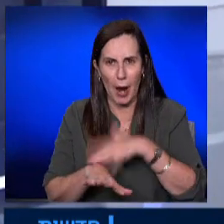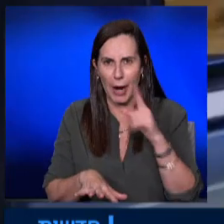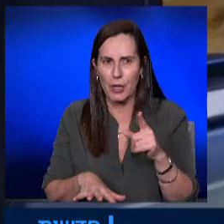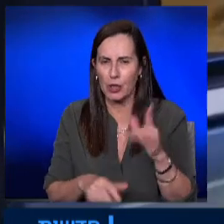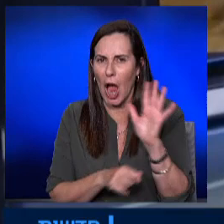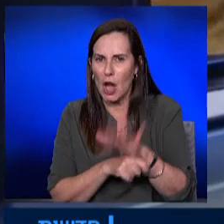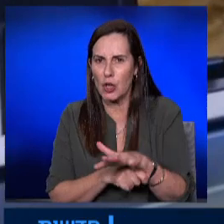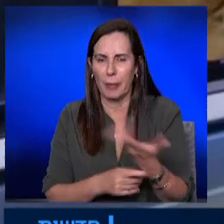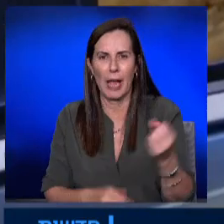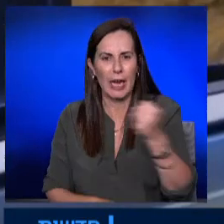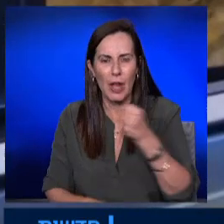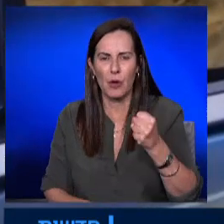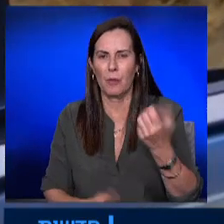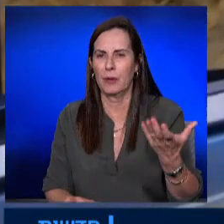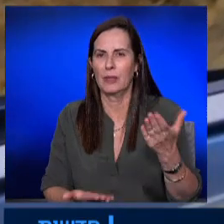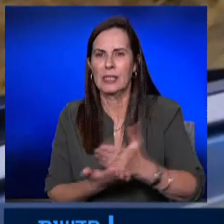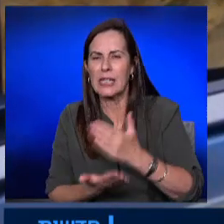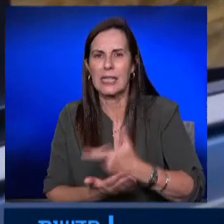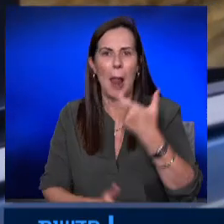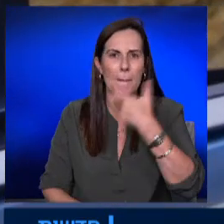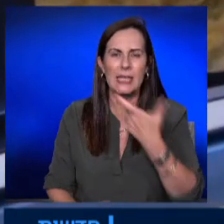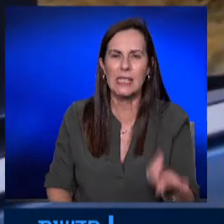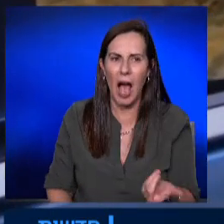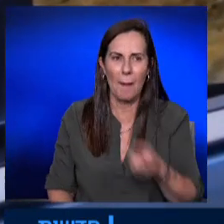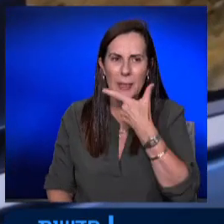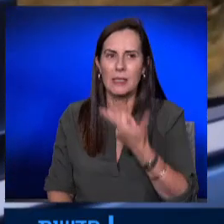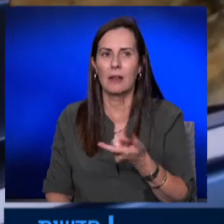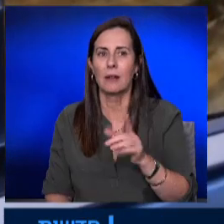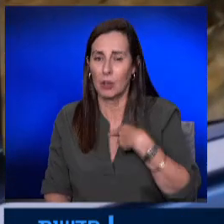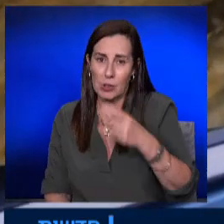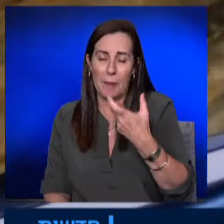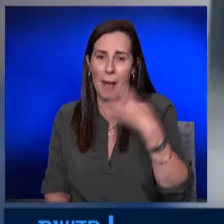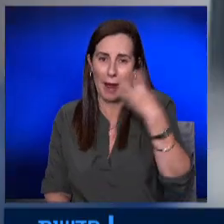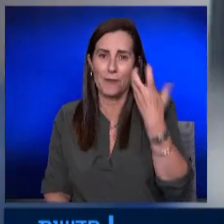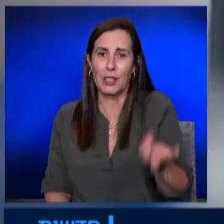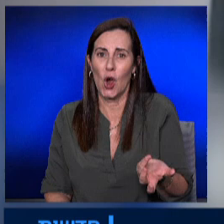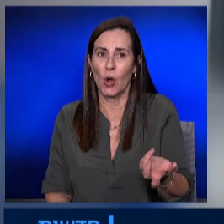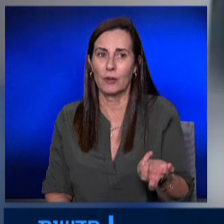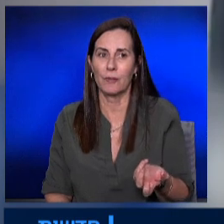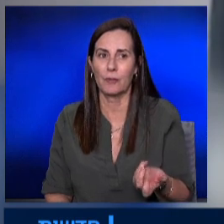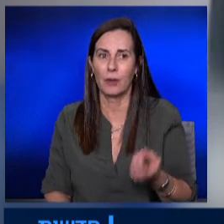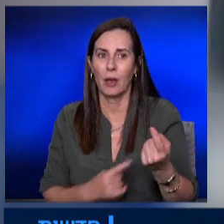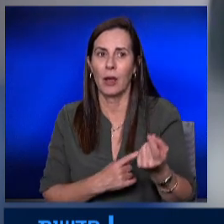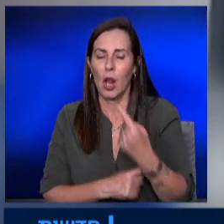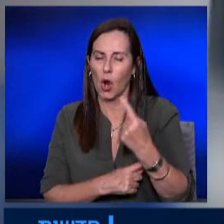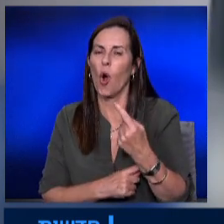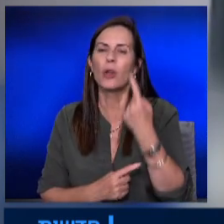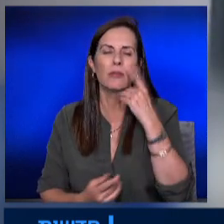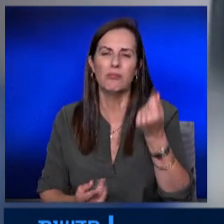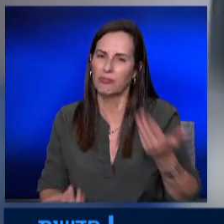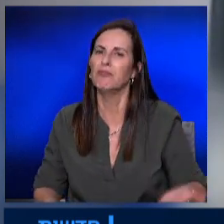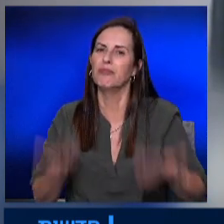impact. Ketchup, salsa, pizza. We rely on tomatoes for these foods and many, many more. Consumers going to see an increase in